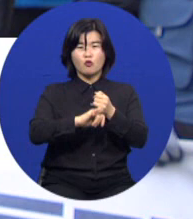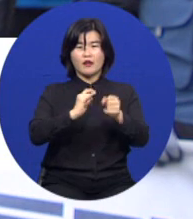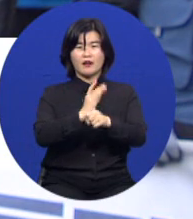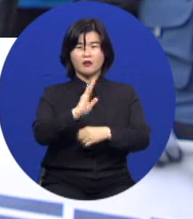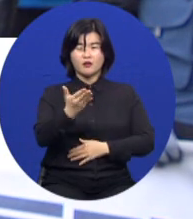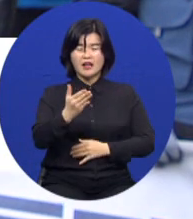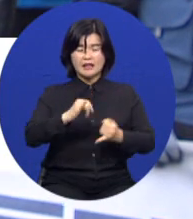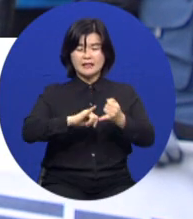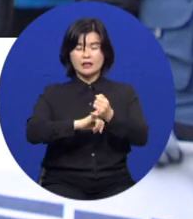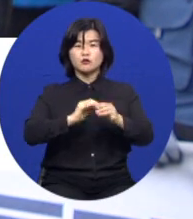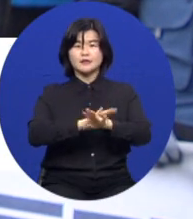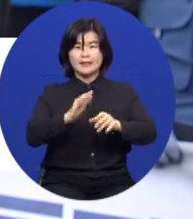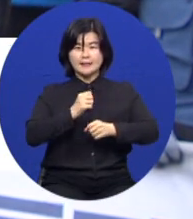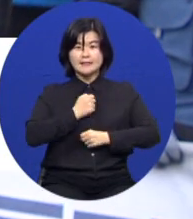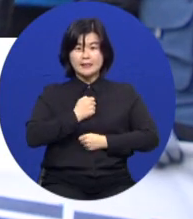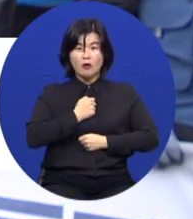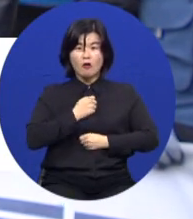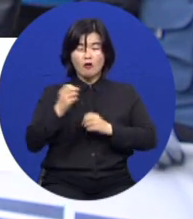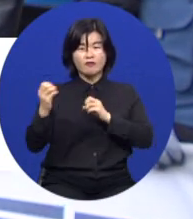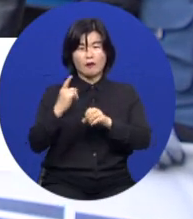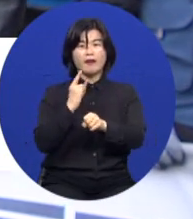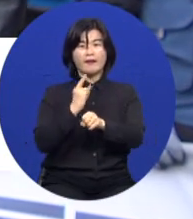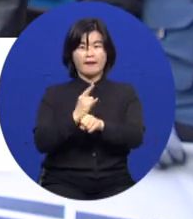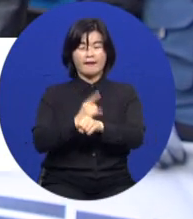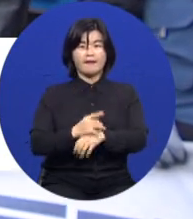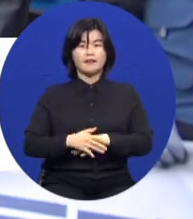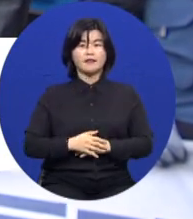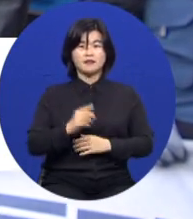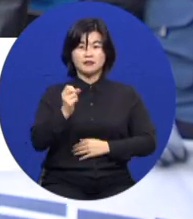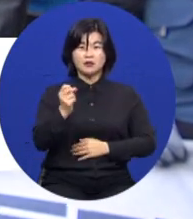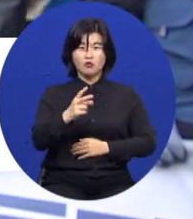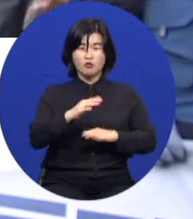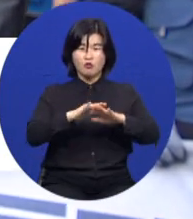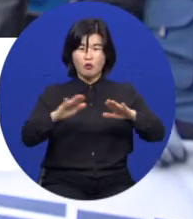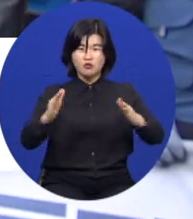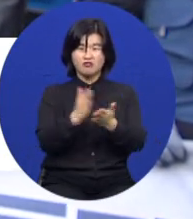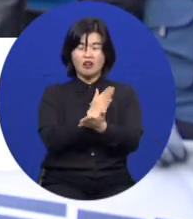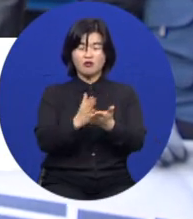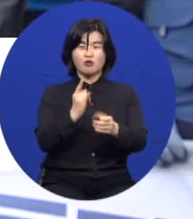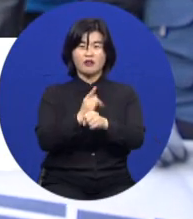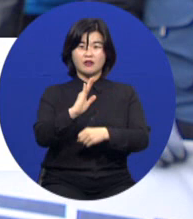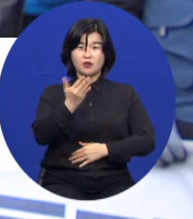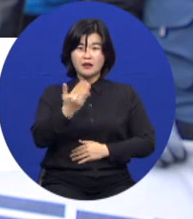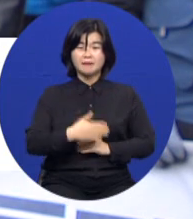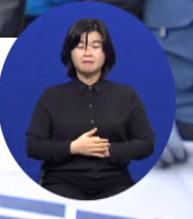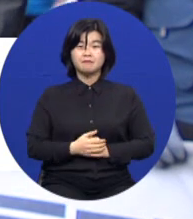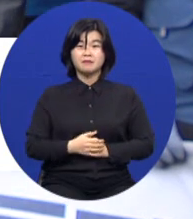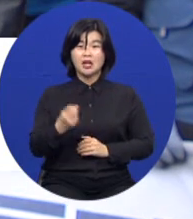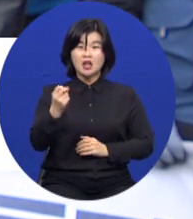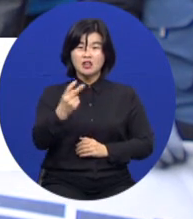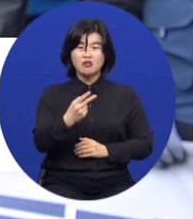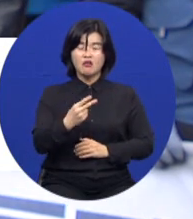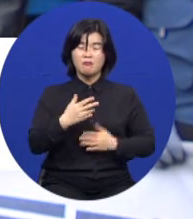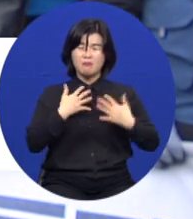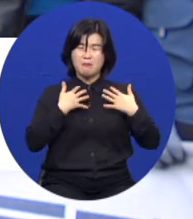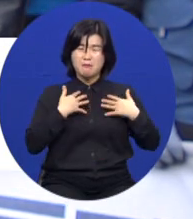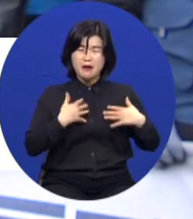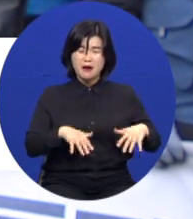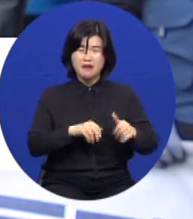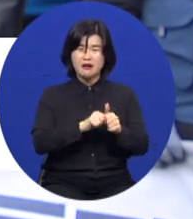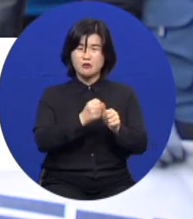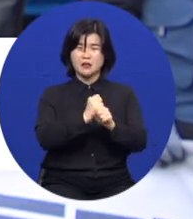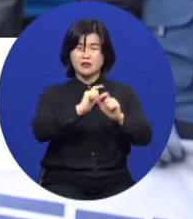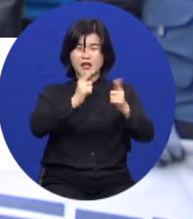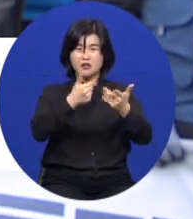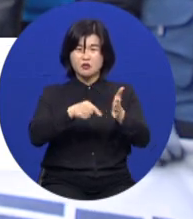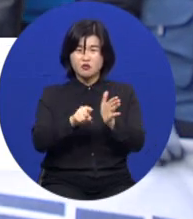겁니다. 약속을 지켜라, 대화에 나서라, 그리고 공정하게 분배해라, 그리고 과로를 더 이상 강요하지